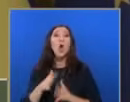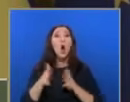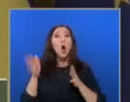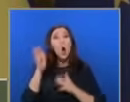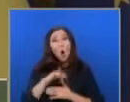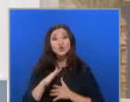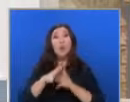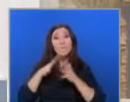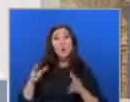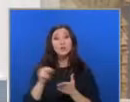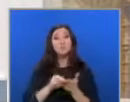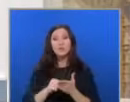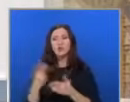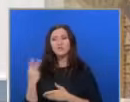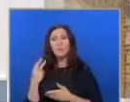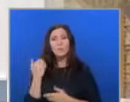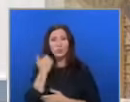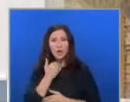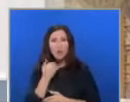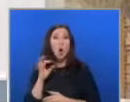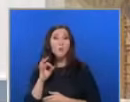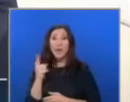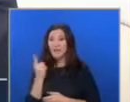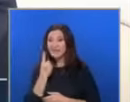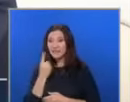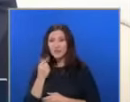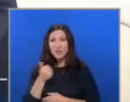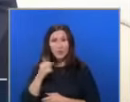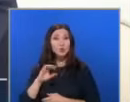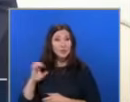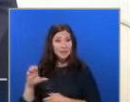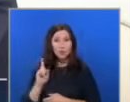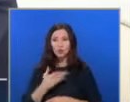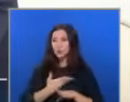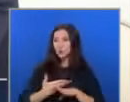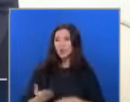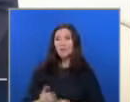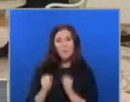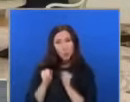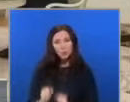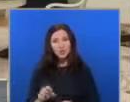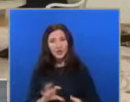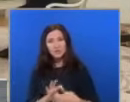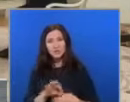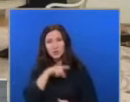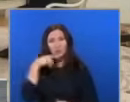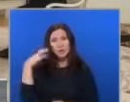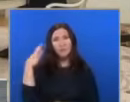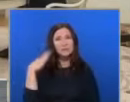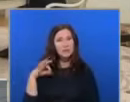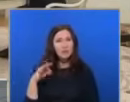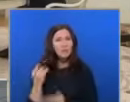взаимно изгодно. Орбан е единственият лидер от Европейския съюз, който продължава да поддържа връзки с руския